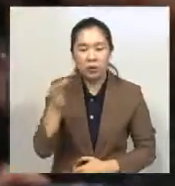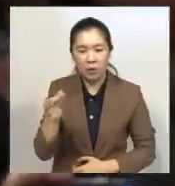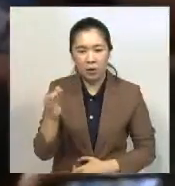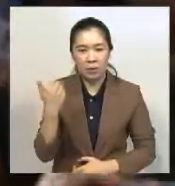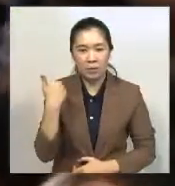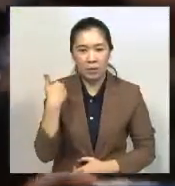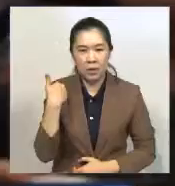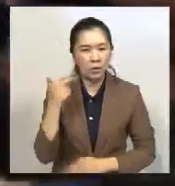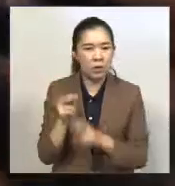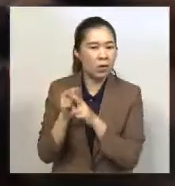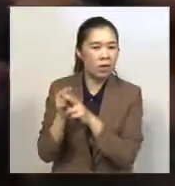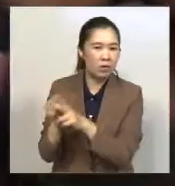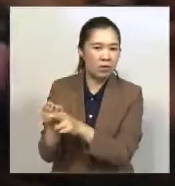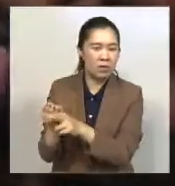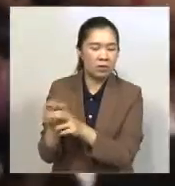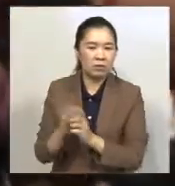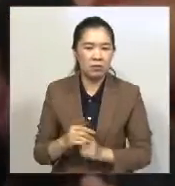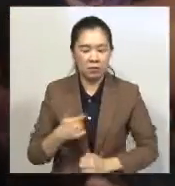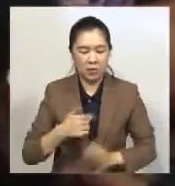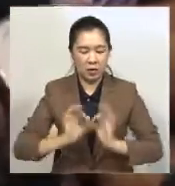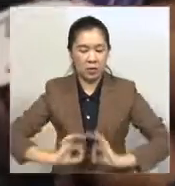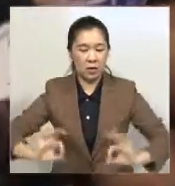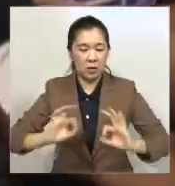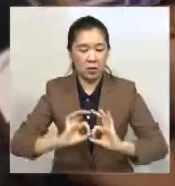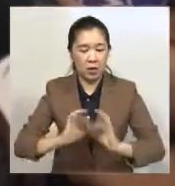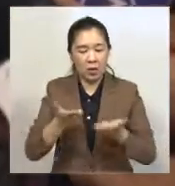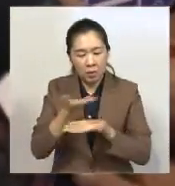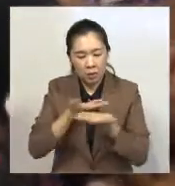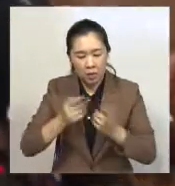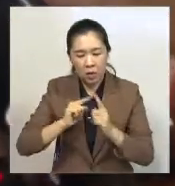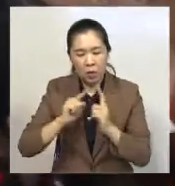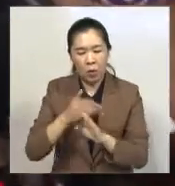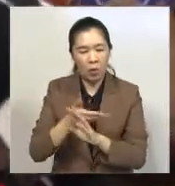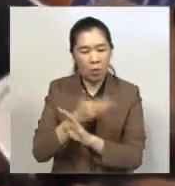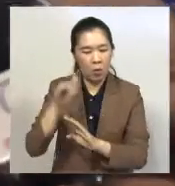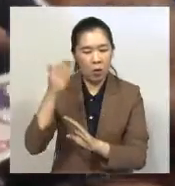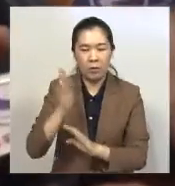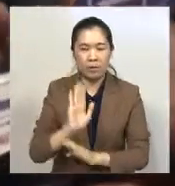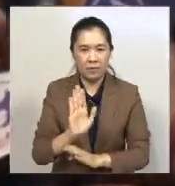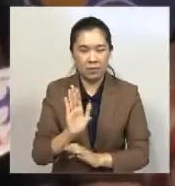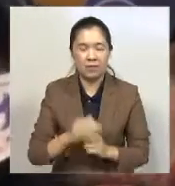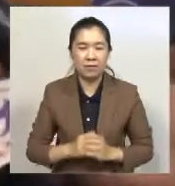ราะว่าเป็นเรื่องส่วนตัวไม่จำเป็นที่จะต้องมาปรึกษากับตนเองก่อนค่ะ